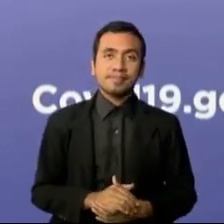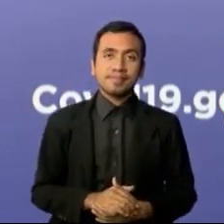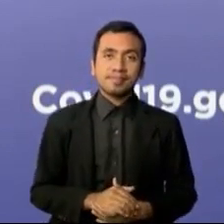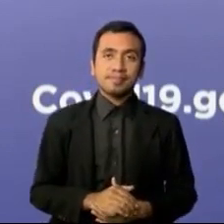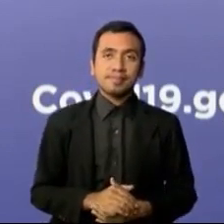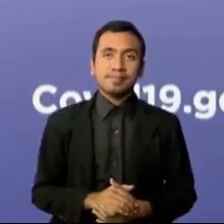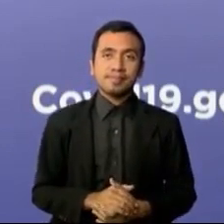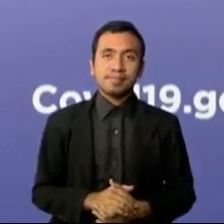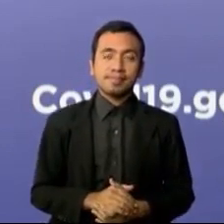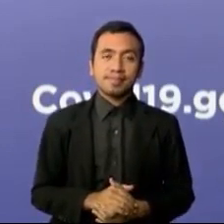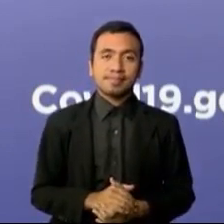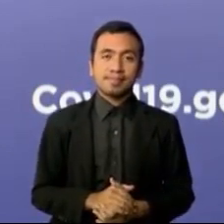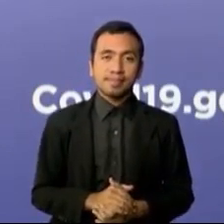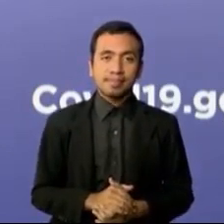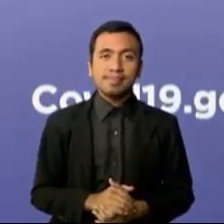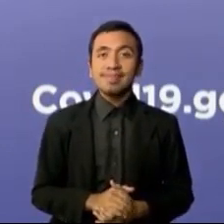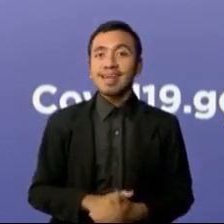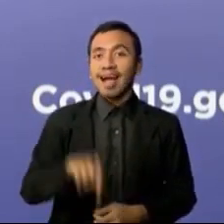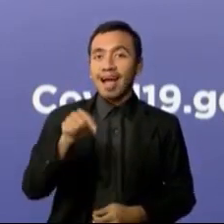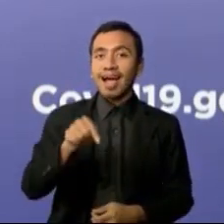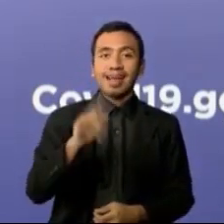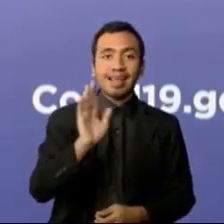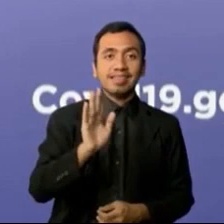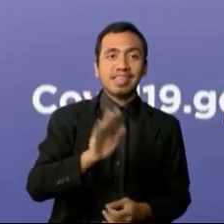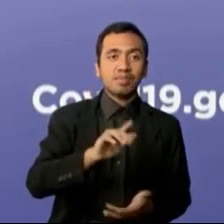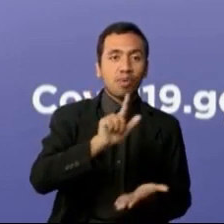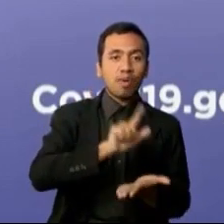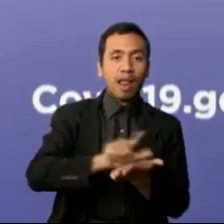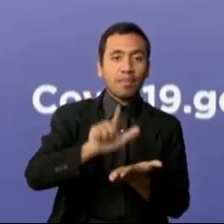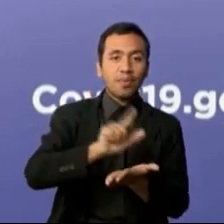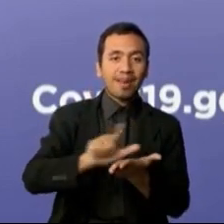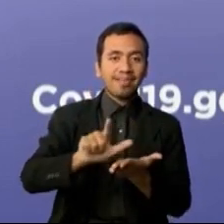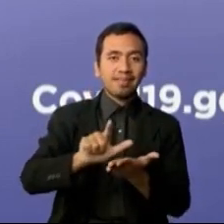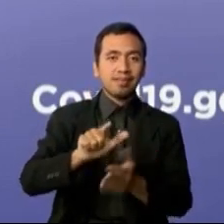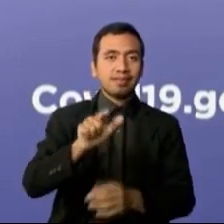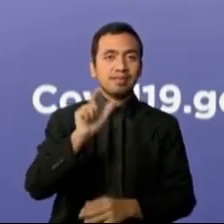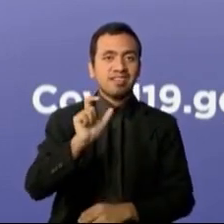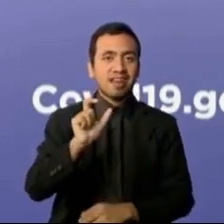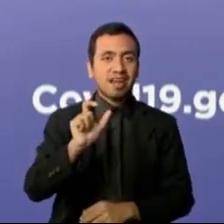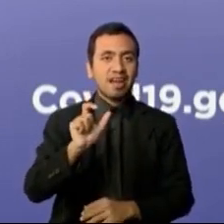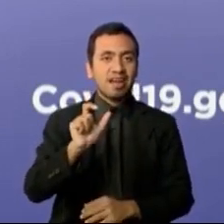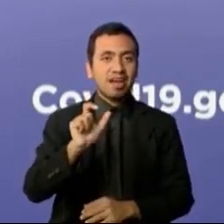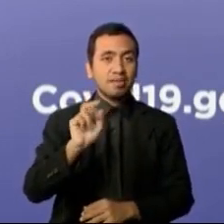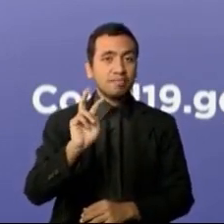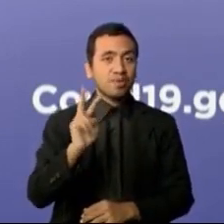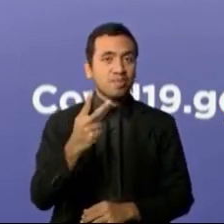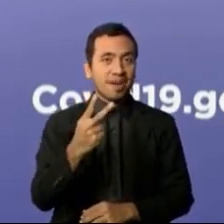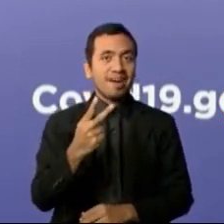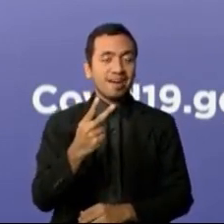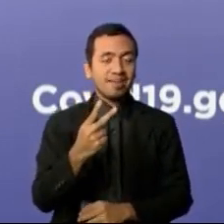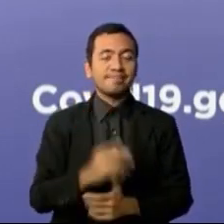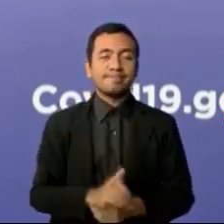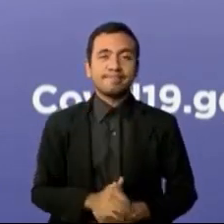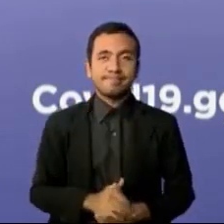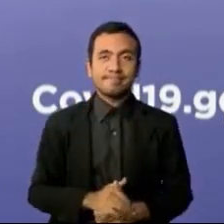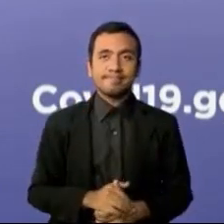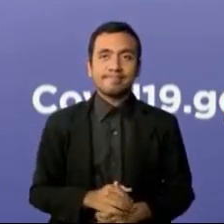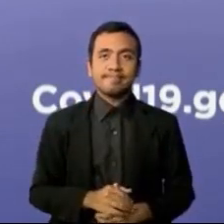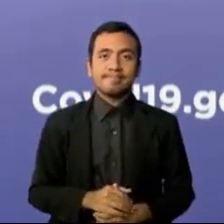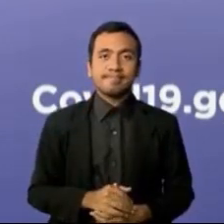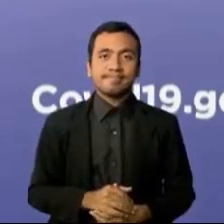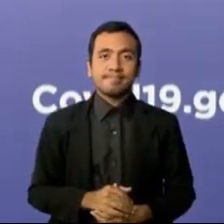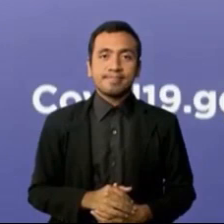memiliki pengaruh terhadap sistem pelaporan yang nantinya akan kita lakukan di hari-hari berikutnya Hai